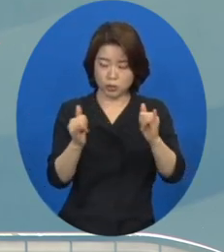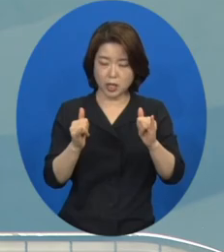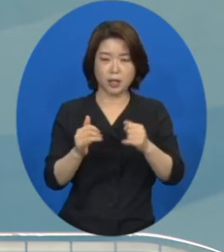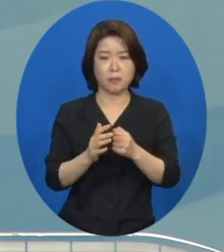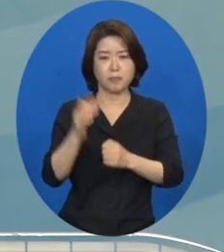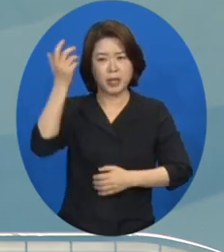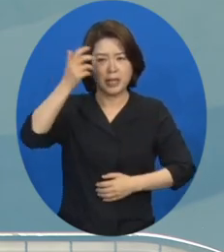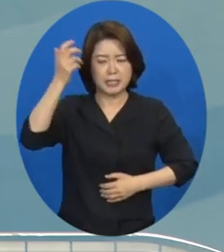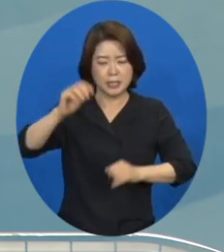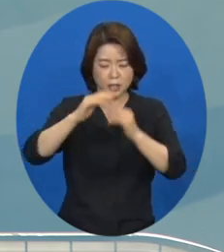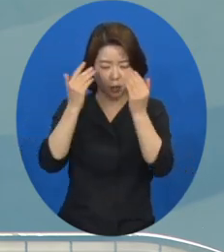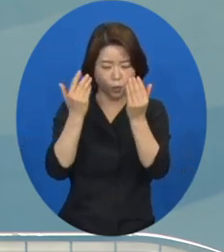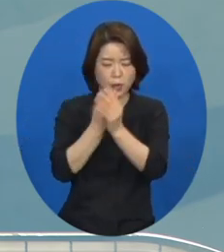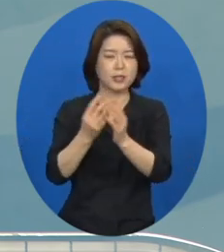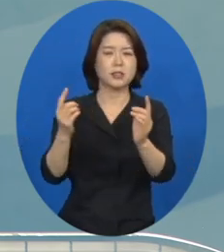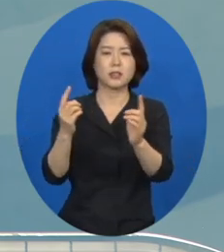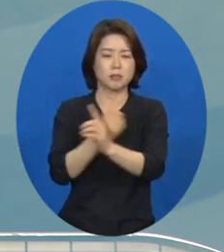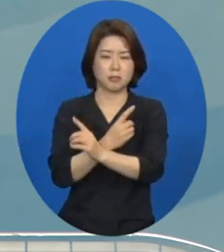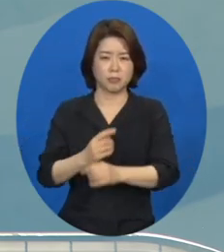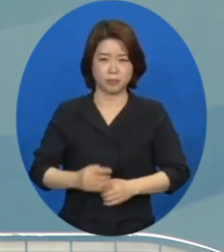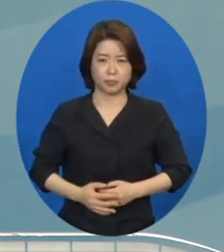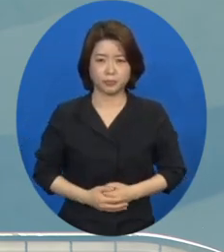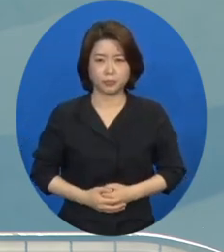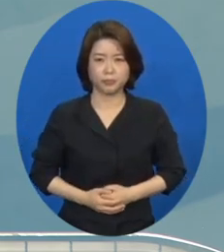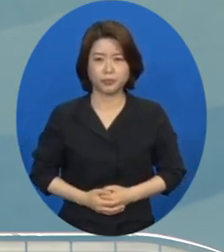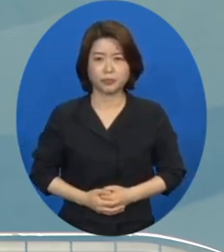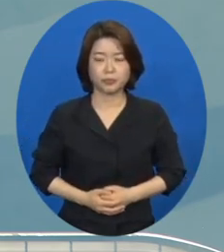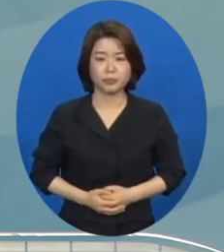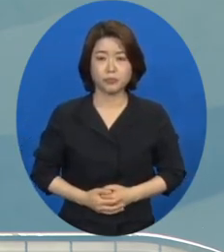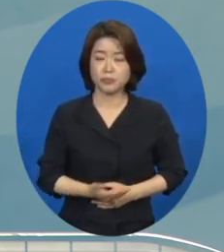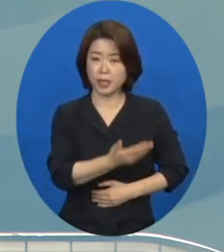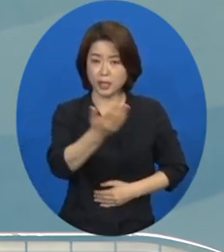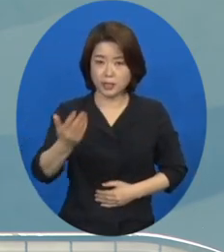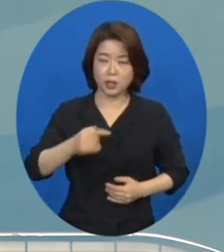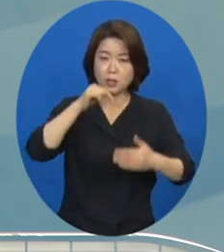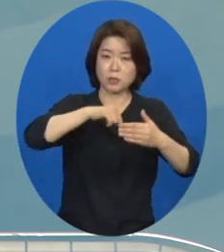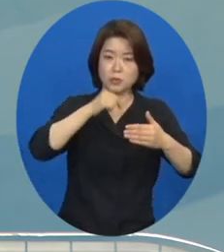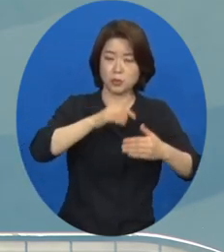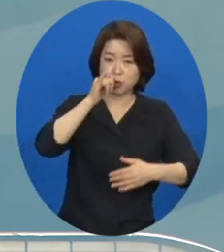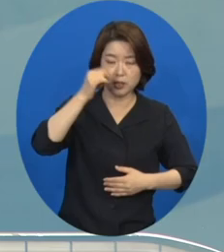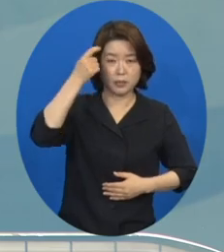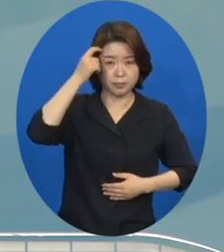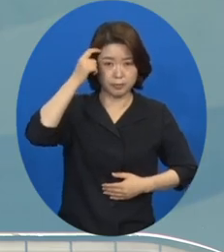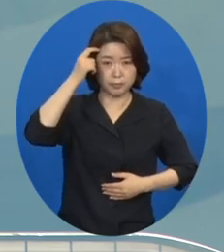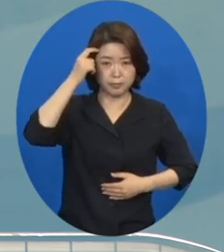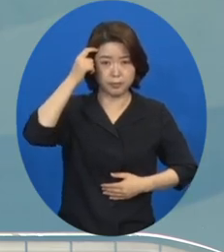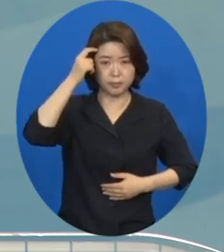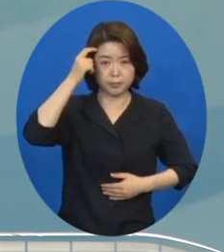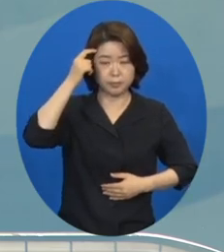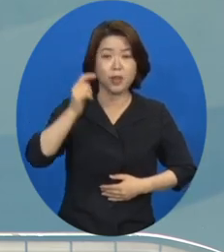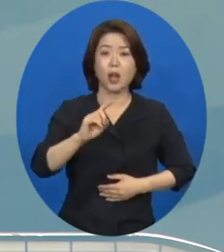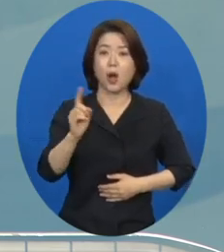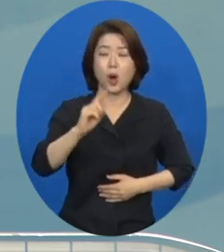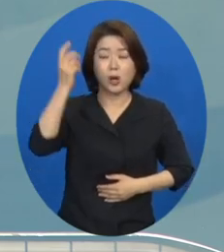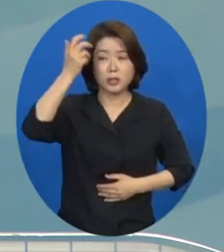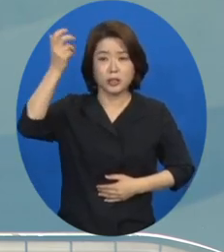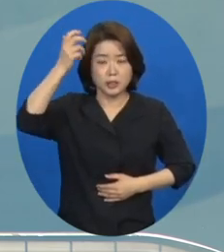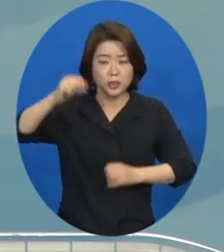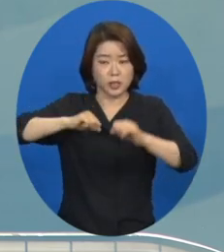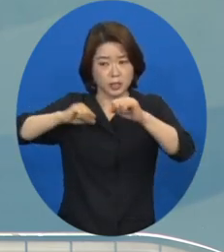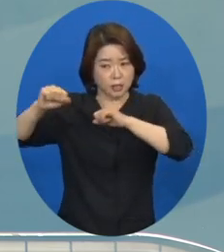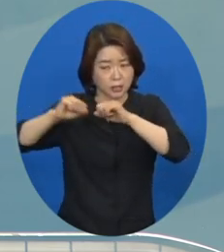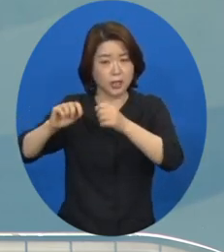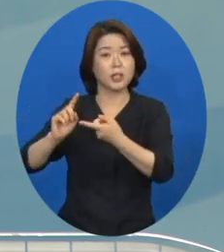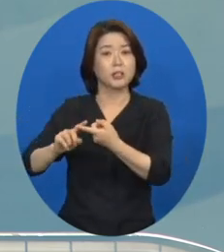삶을 완전히 바꾸는 거예요. 그러니 여러분, 여러분의 속에 있는 생각 속에 어떤 영이